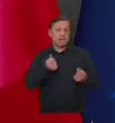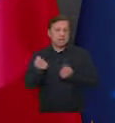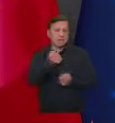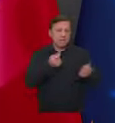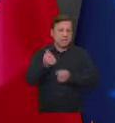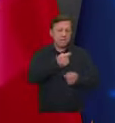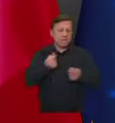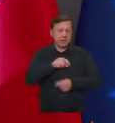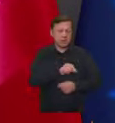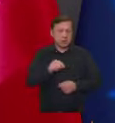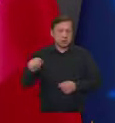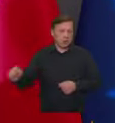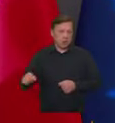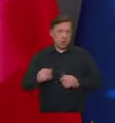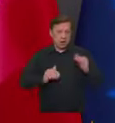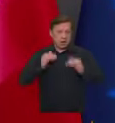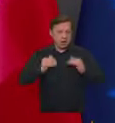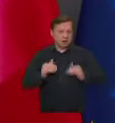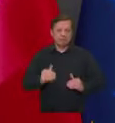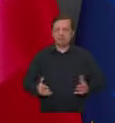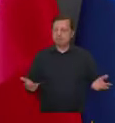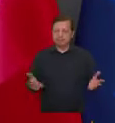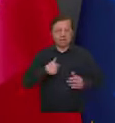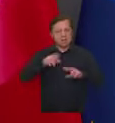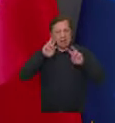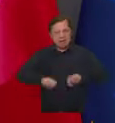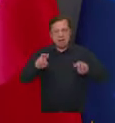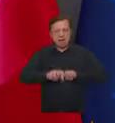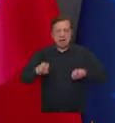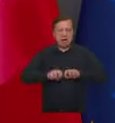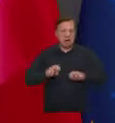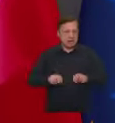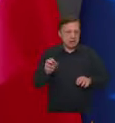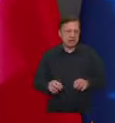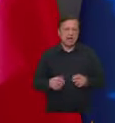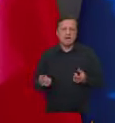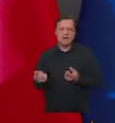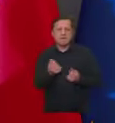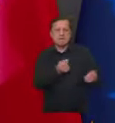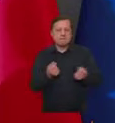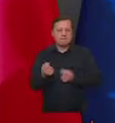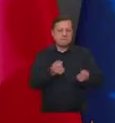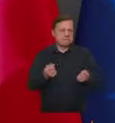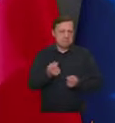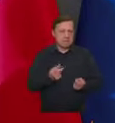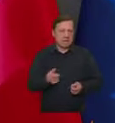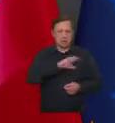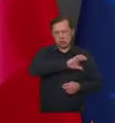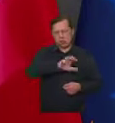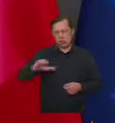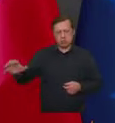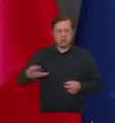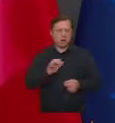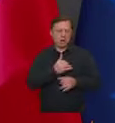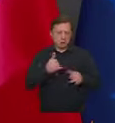Myśmy w tej chwili zlecili analizy, jak przekształtowały się ceny tych poszczególnych kategorii